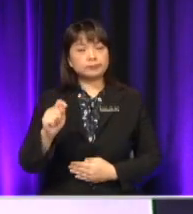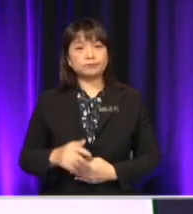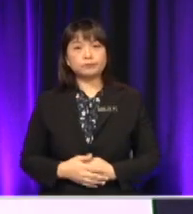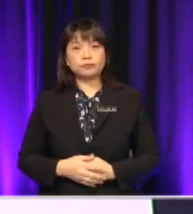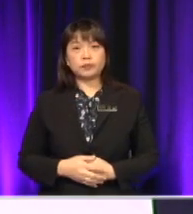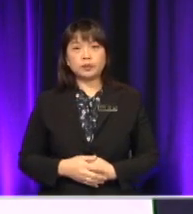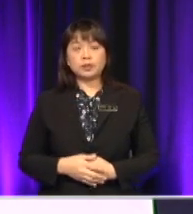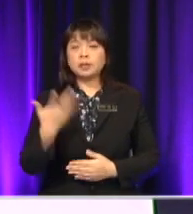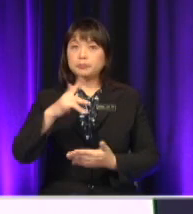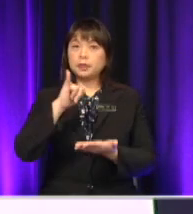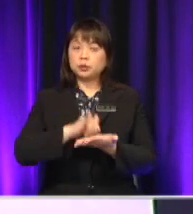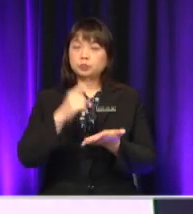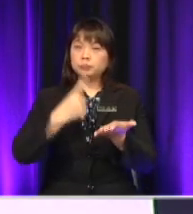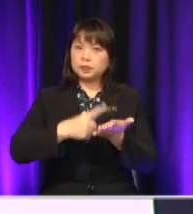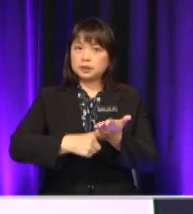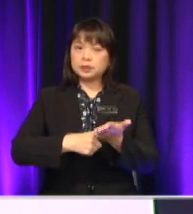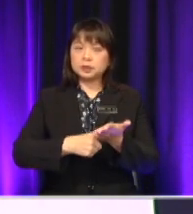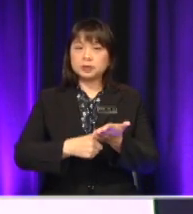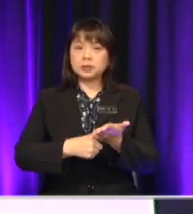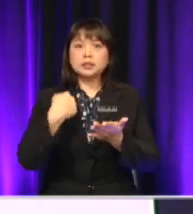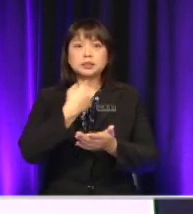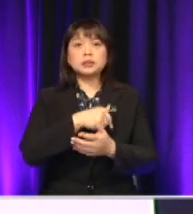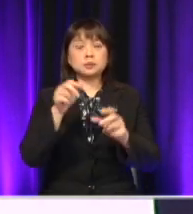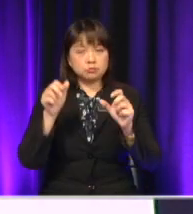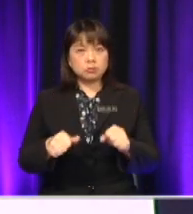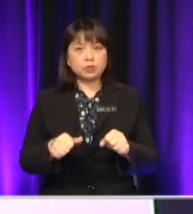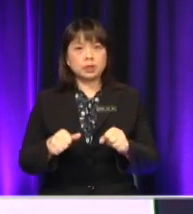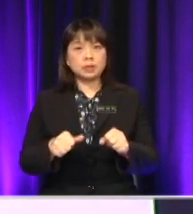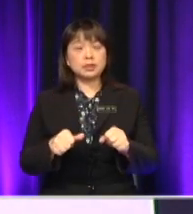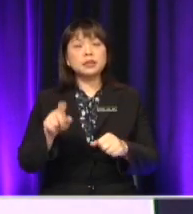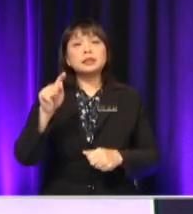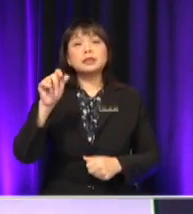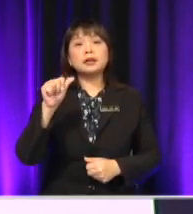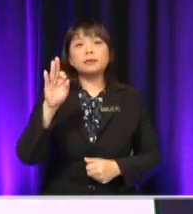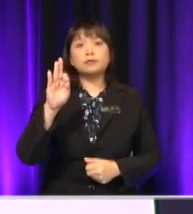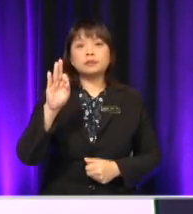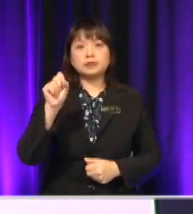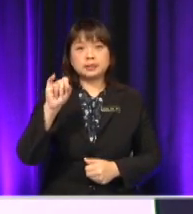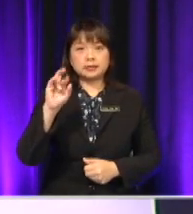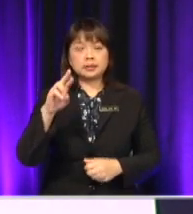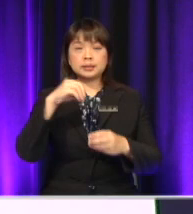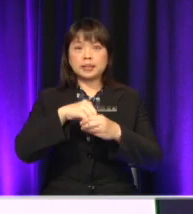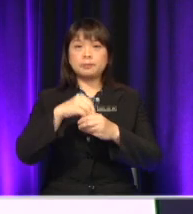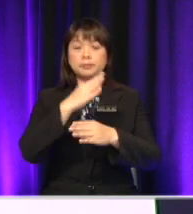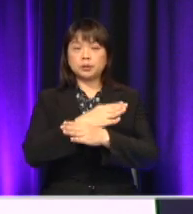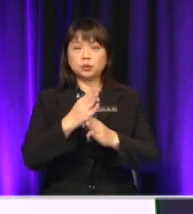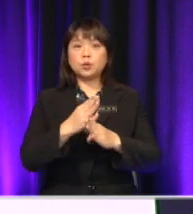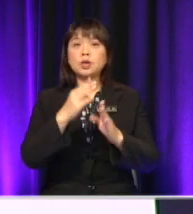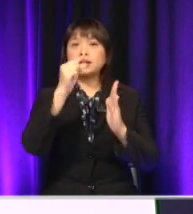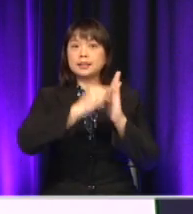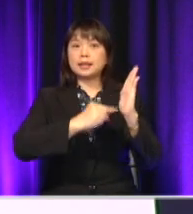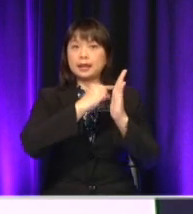Kemudian perbincangan lah. Okey, kita boleh tafsir data tersebut dalam bentuk graf dan kita tulis sedikitlah apa dapatan